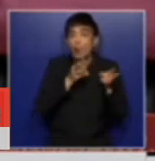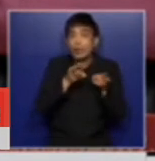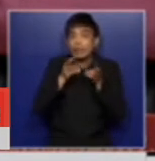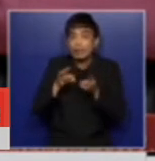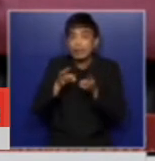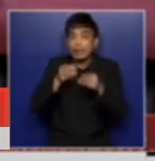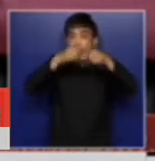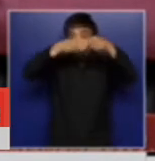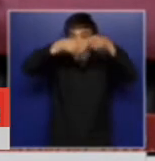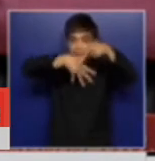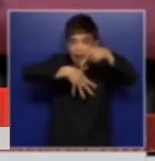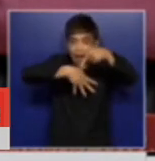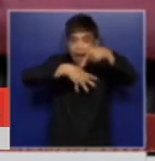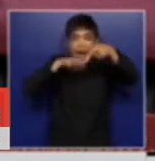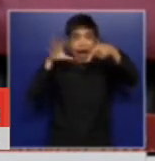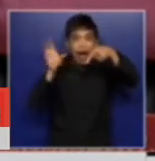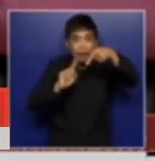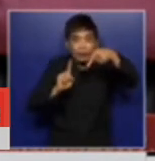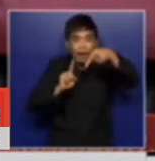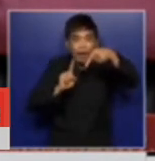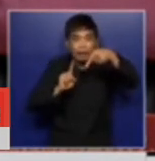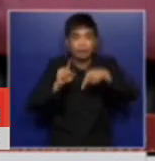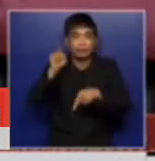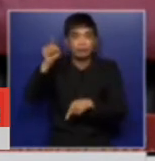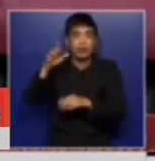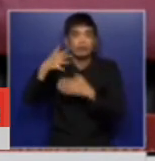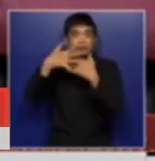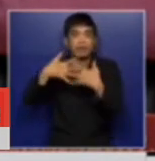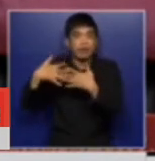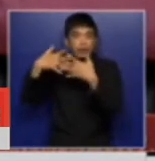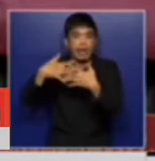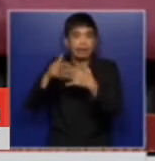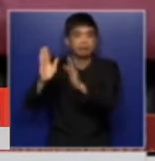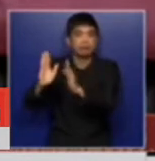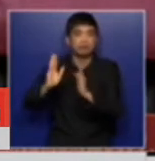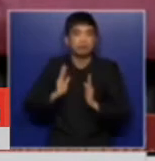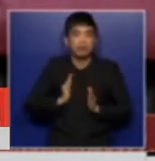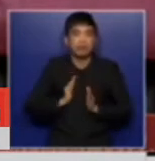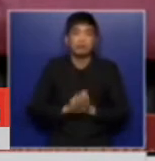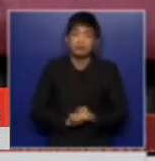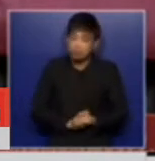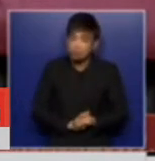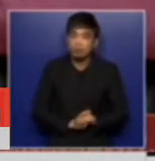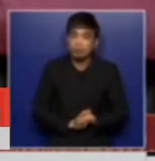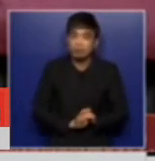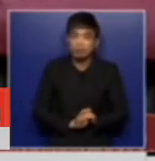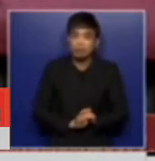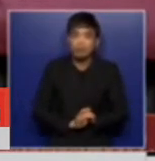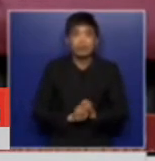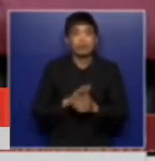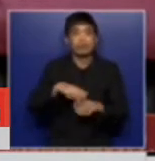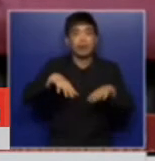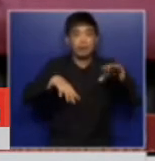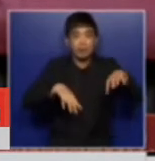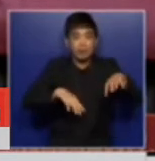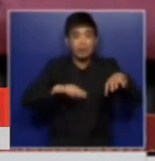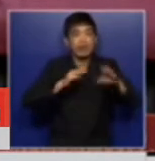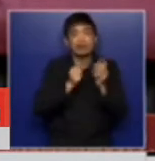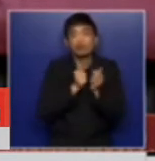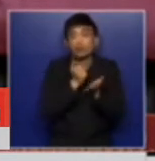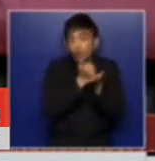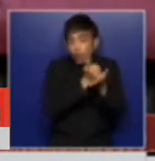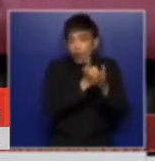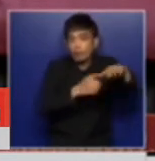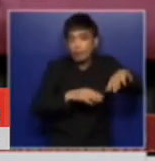ในสมัยก่อนที่เขาทำการรบนอกประเทศเนี่ยนะครับเราถึงต้องมีทั้งกองบัญชาการช่วยรบเ